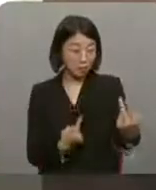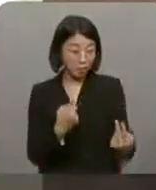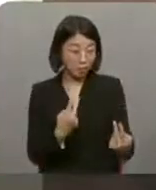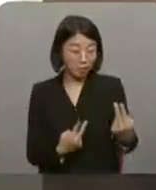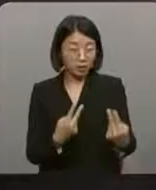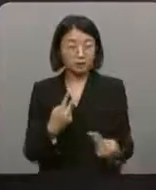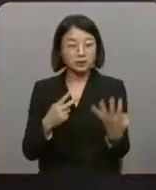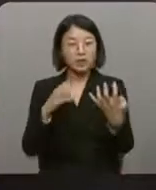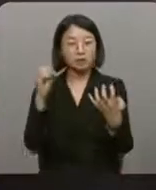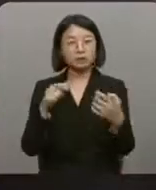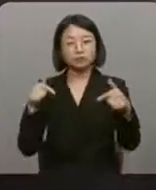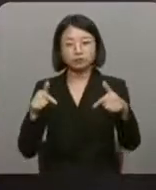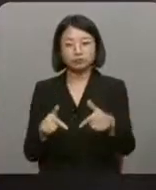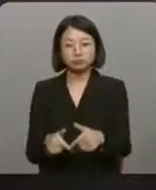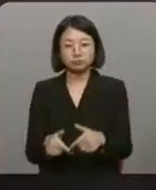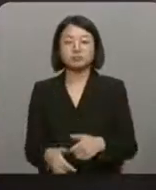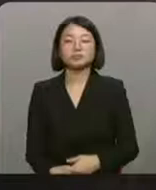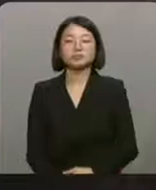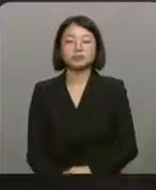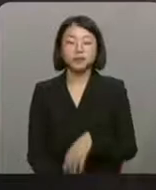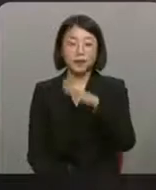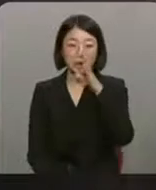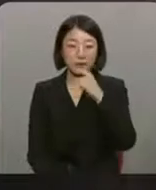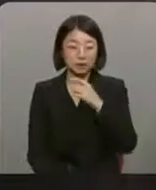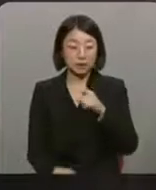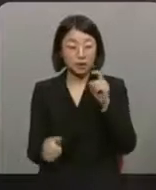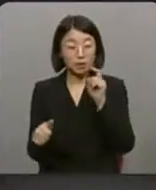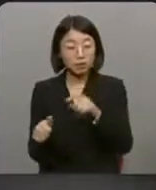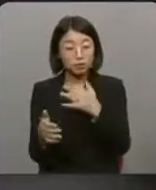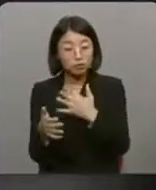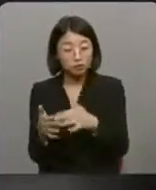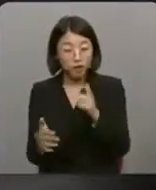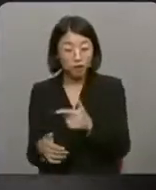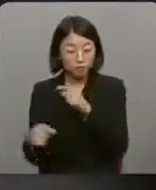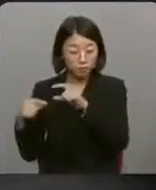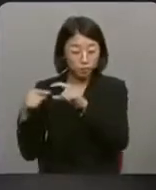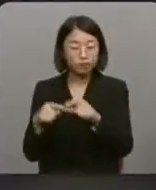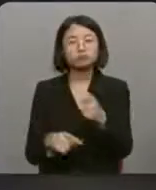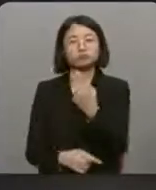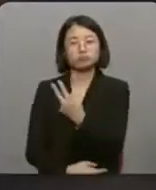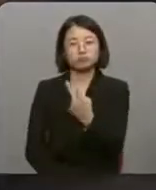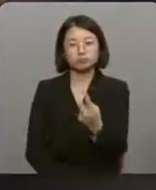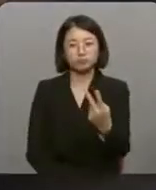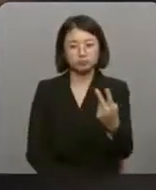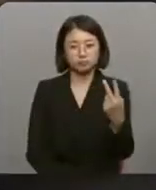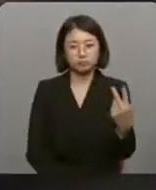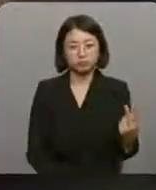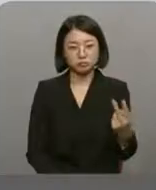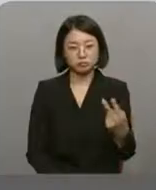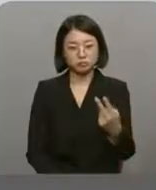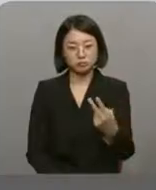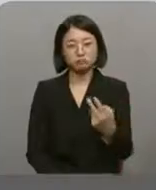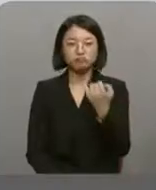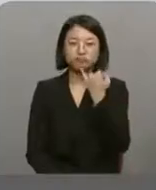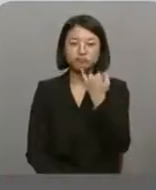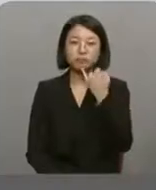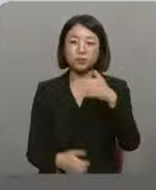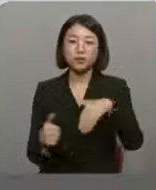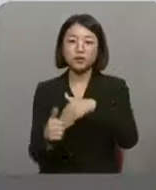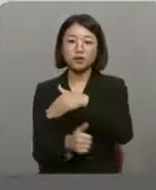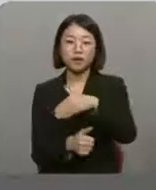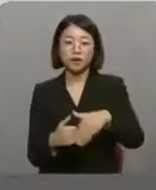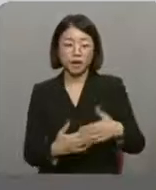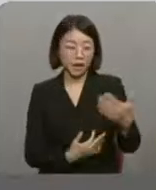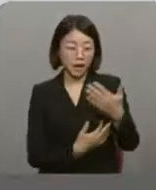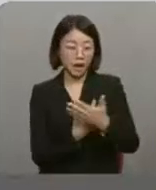수준까지 줄었습니다 강릉시 확진 자 발생도 하루 평균 2명으로 안정세가 들어 탑니다 가운도